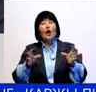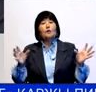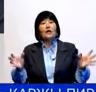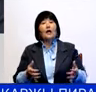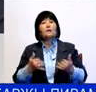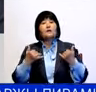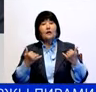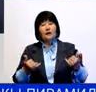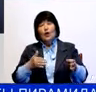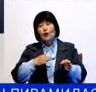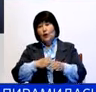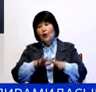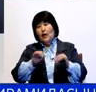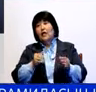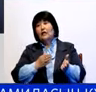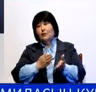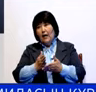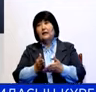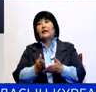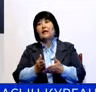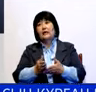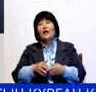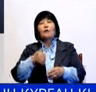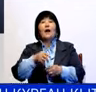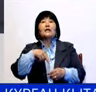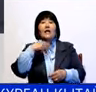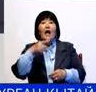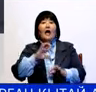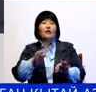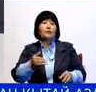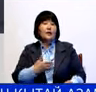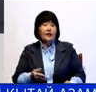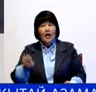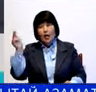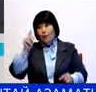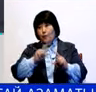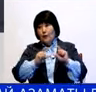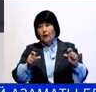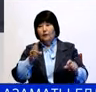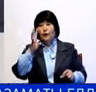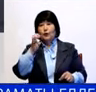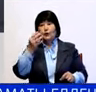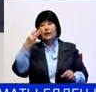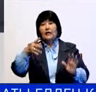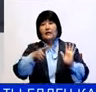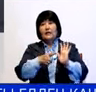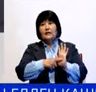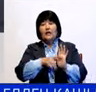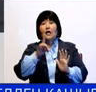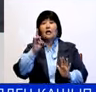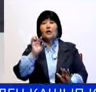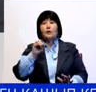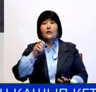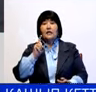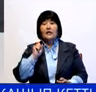етуге толыққанды бағытталғандығын баса атап өткім келеді. Мектептерге 447 робототехника,